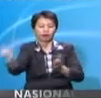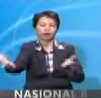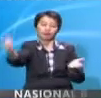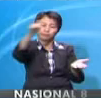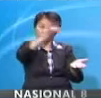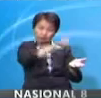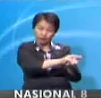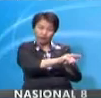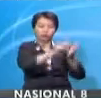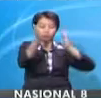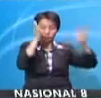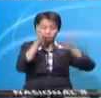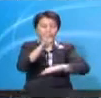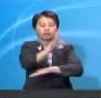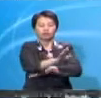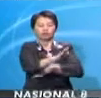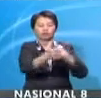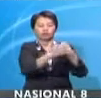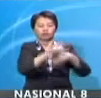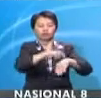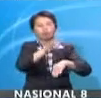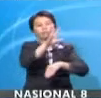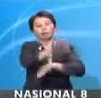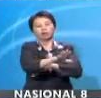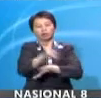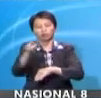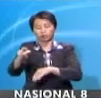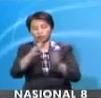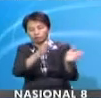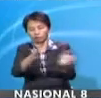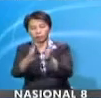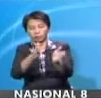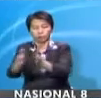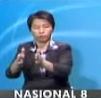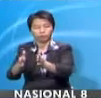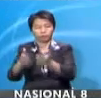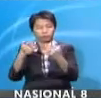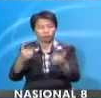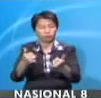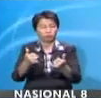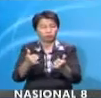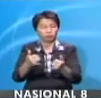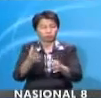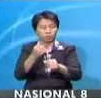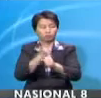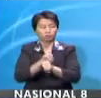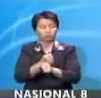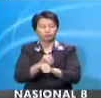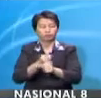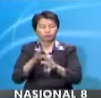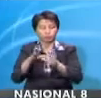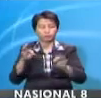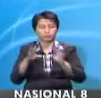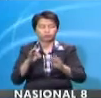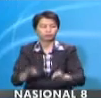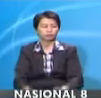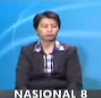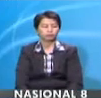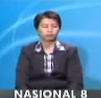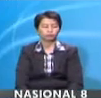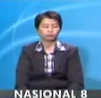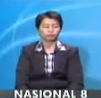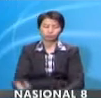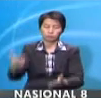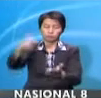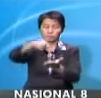dekat Malaysia petang pukul 4 besok. Dia orang arrangement macam sekarang macam ni juga dapat status. So